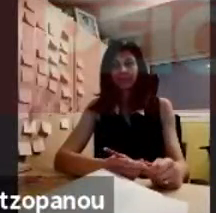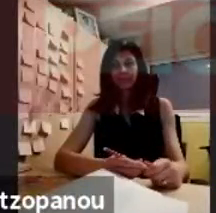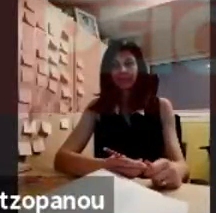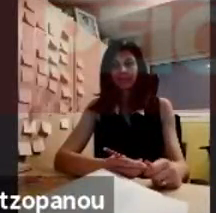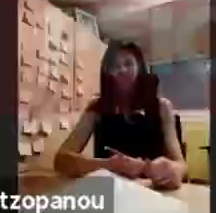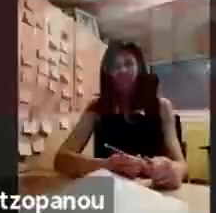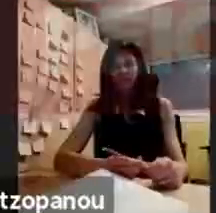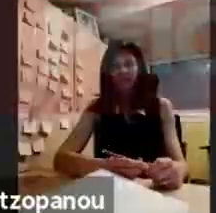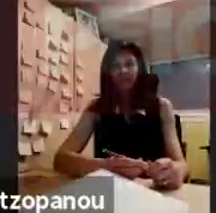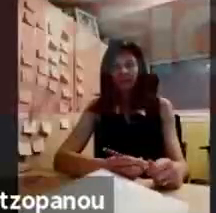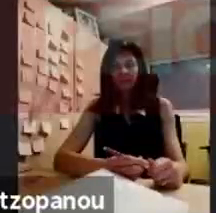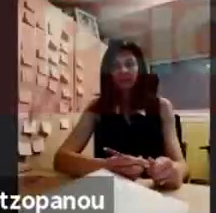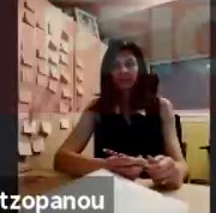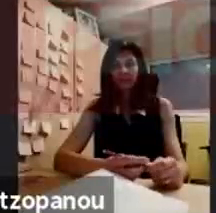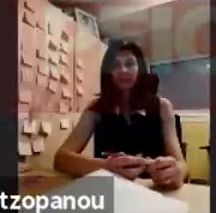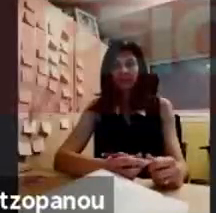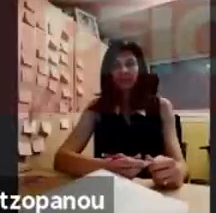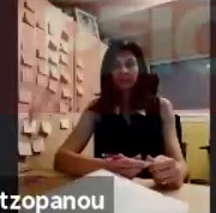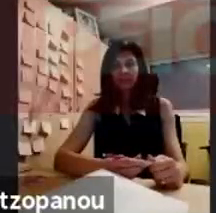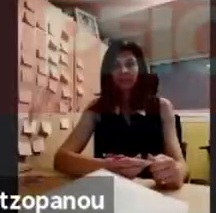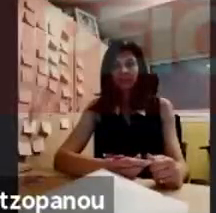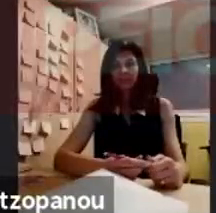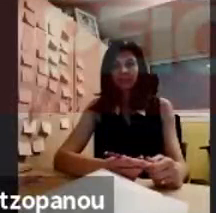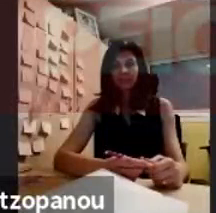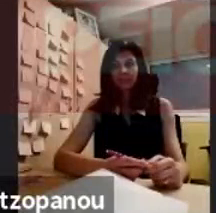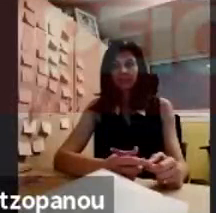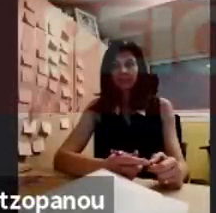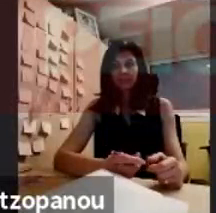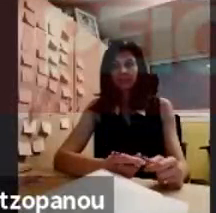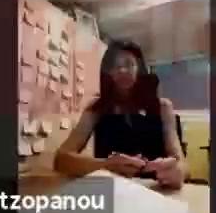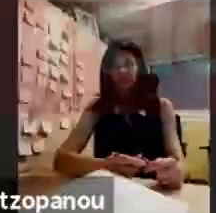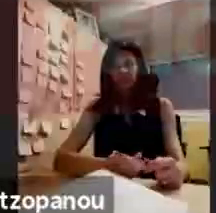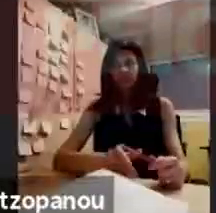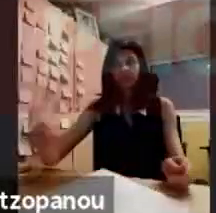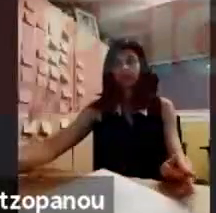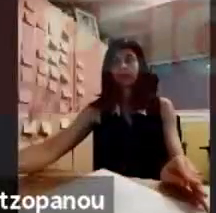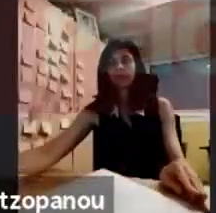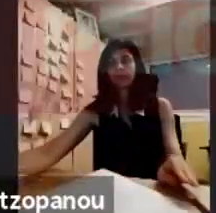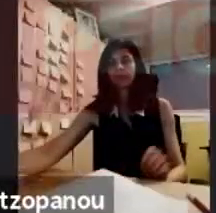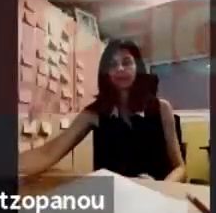διαγωνισμός της γυναικείας λογοτεχνικής συντροφιάς που πράγματι έχει αναδείξει πάρα πολύ μεγάλους